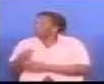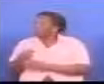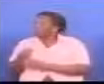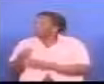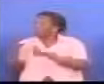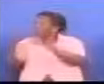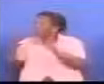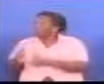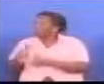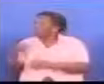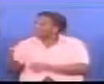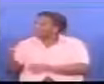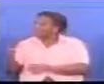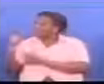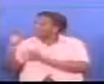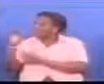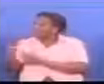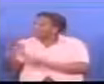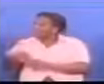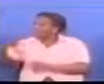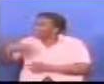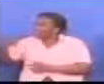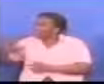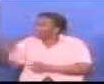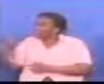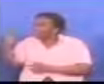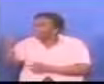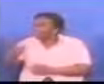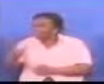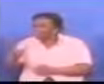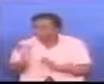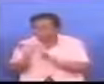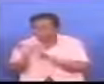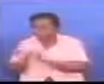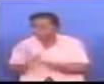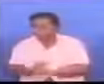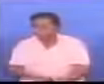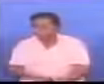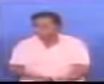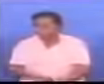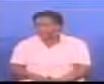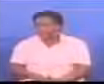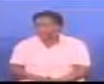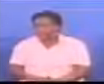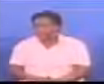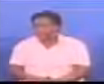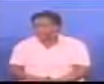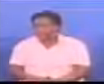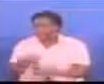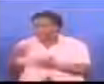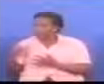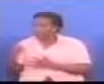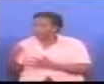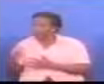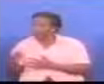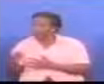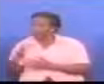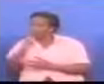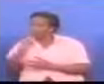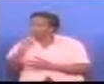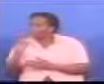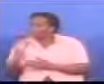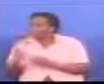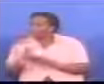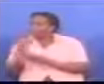za serikali, dola bilioni 5. Jumla 15 na 5 unapata dola bilioni 20.